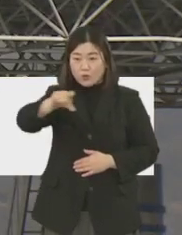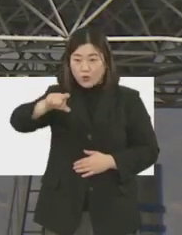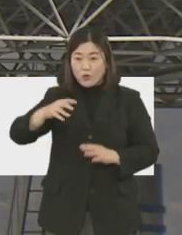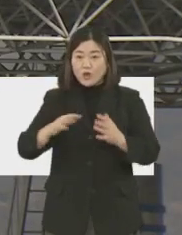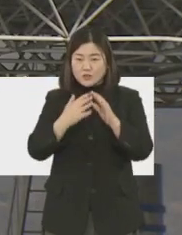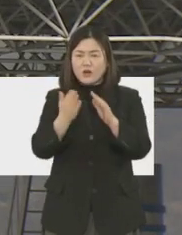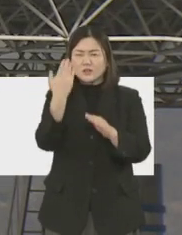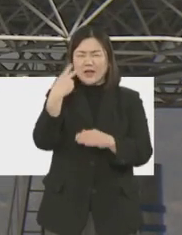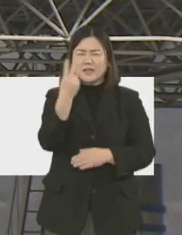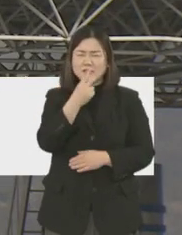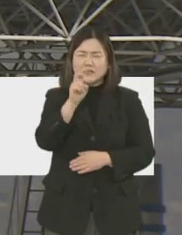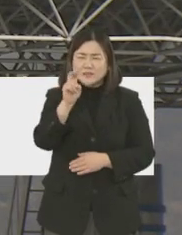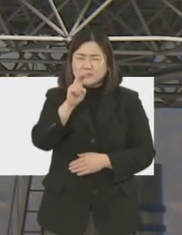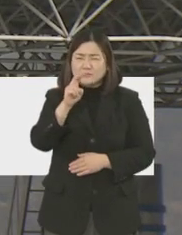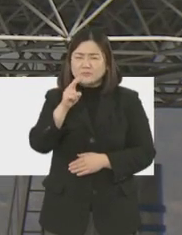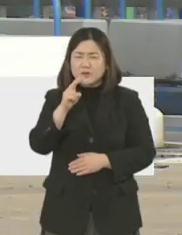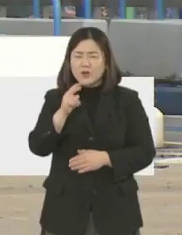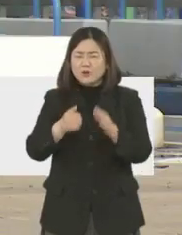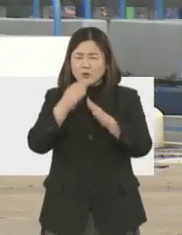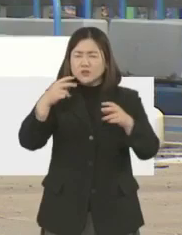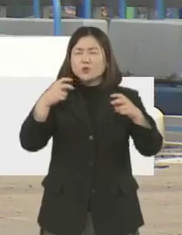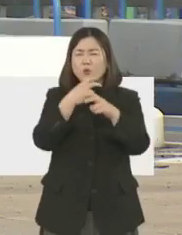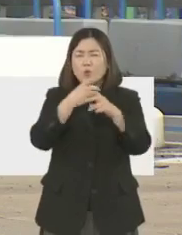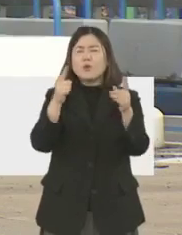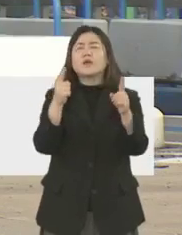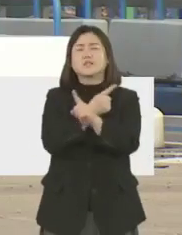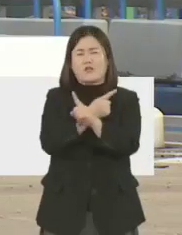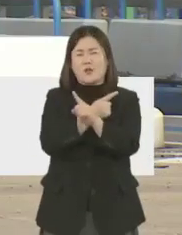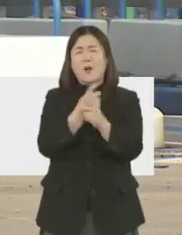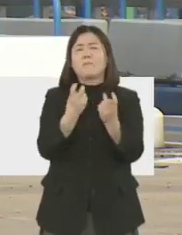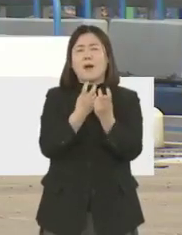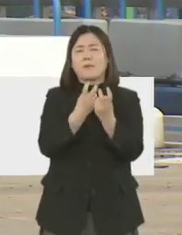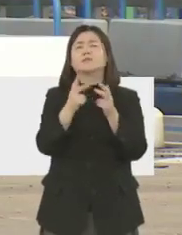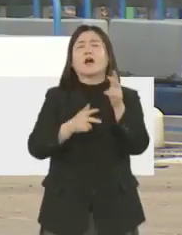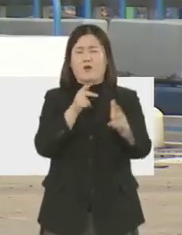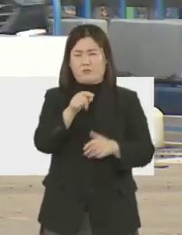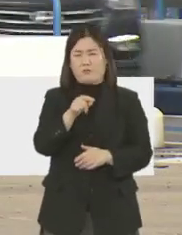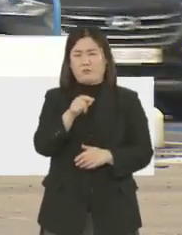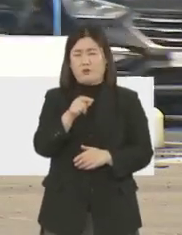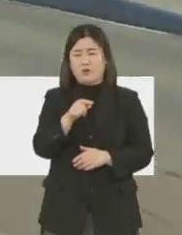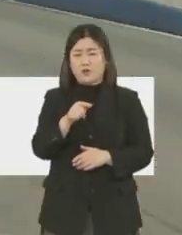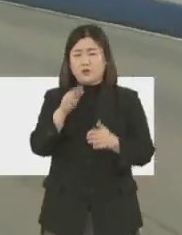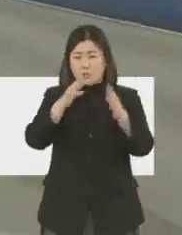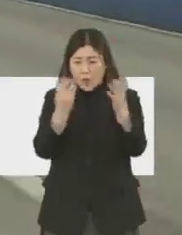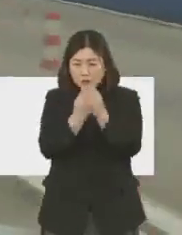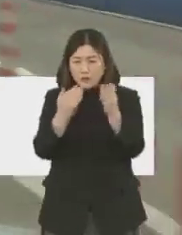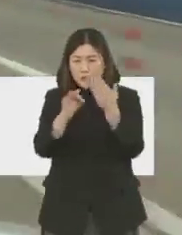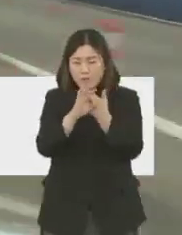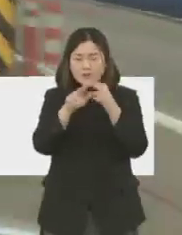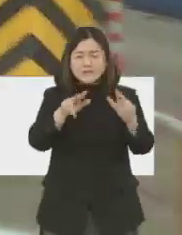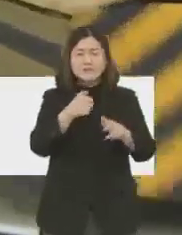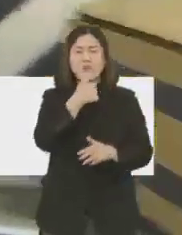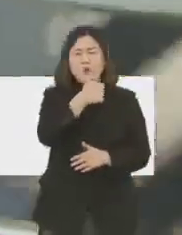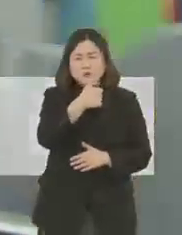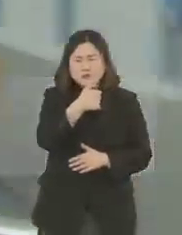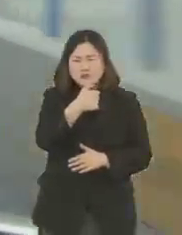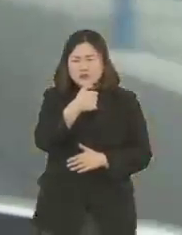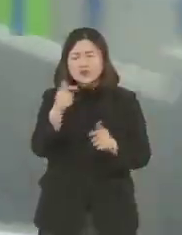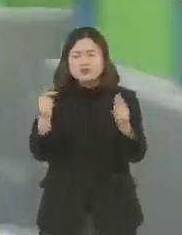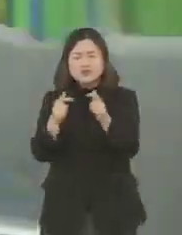건설은 지난 2020년 행복도시 광역교통 개선 대책에 반영된 사업으로 준공될 경우 현재